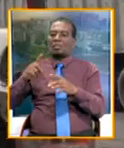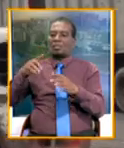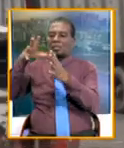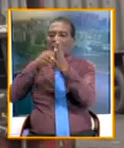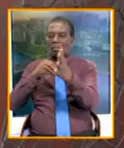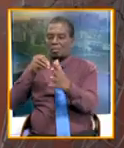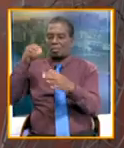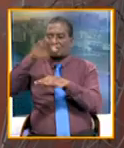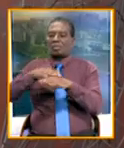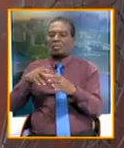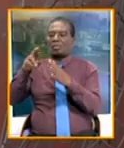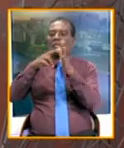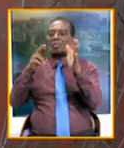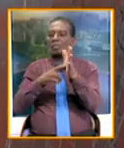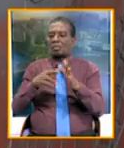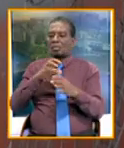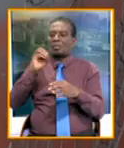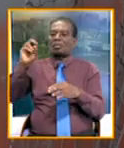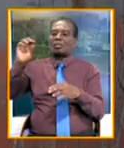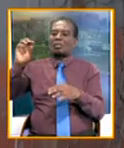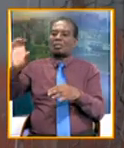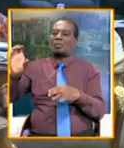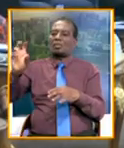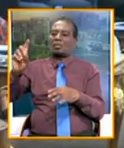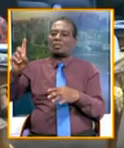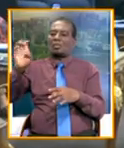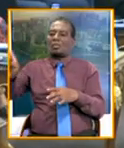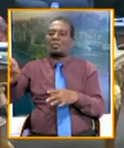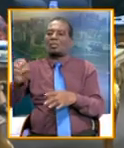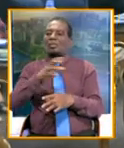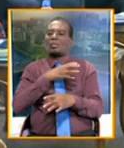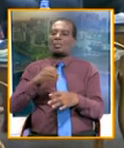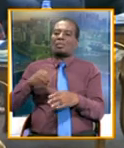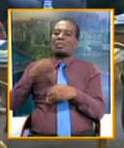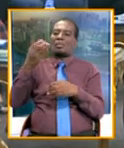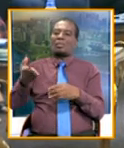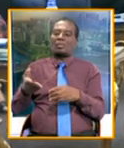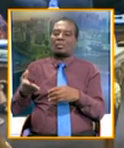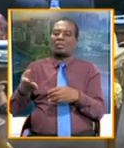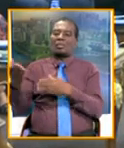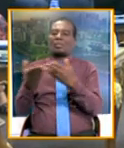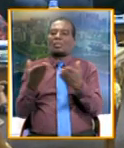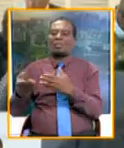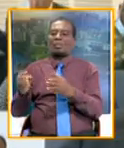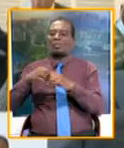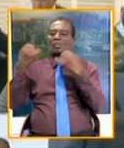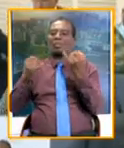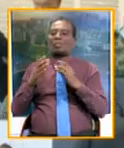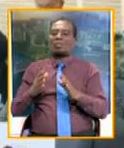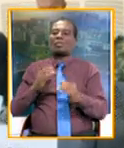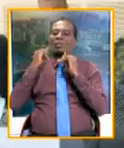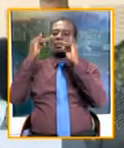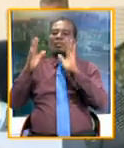contrefaçons selon un rapport de l'OCDE. Ce partenariat offre alors de nouveaux services aux entreprises ivoiriennes en